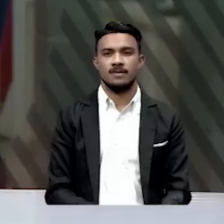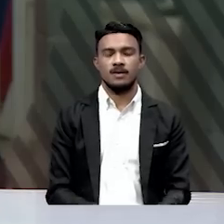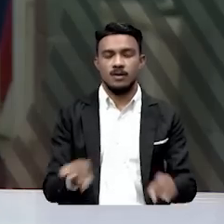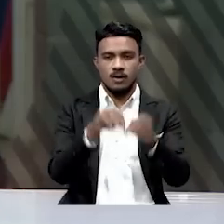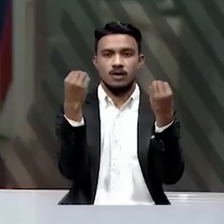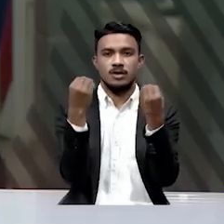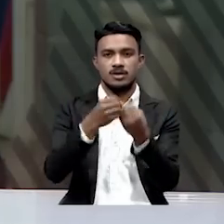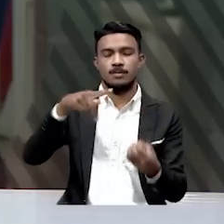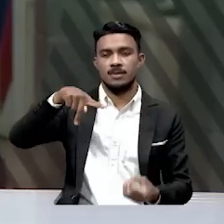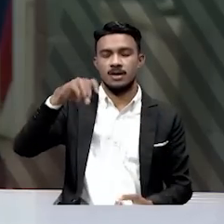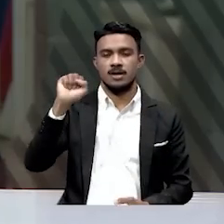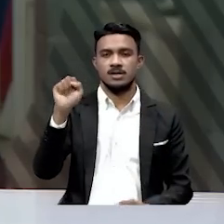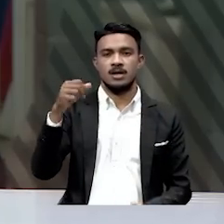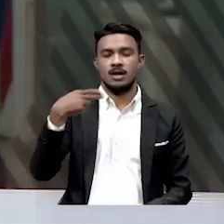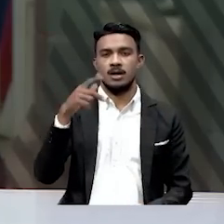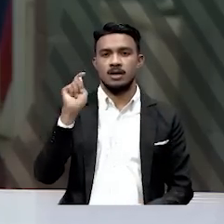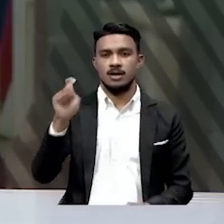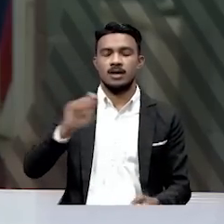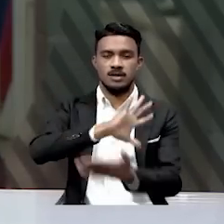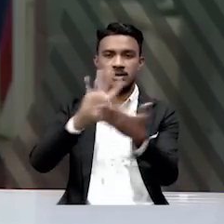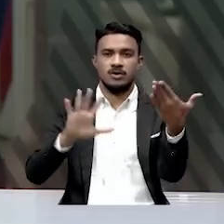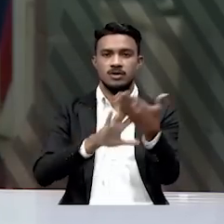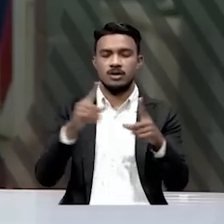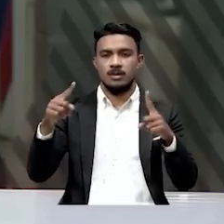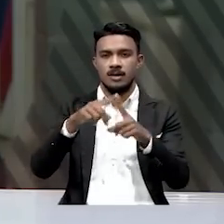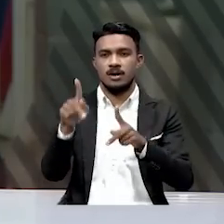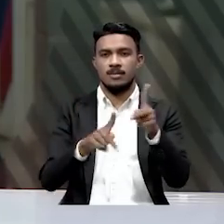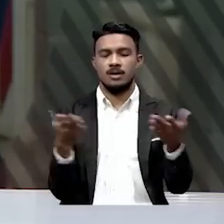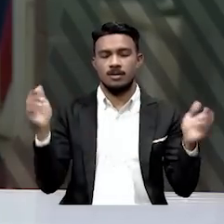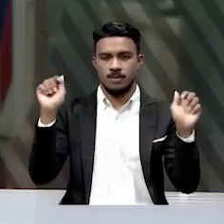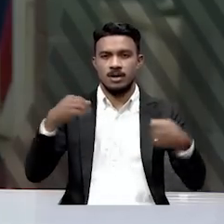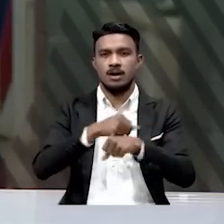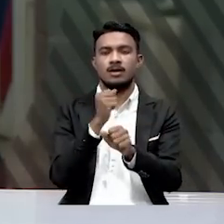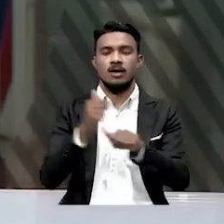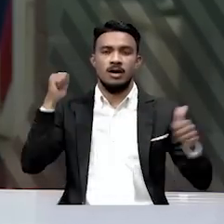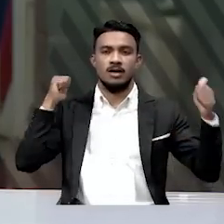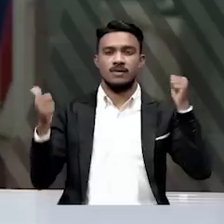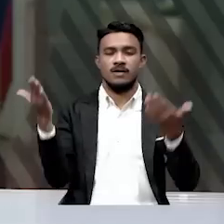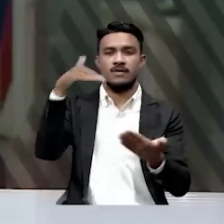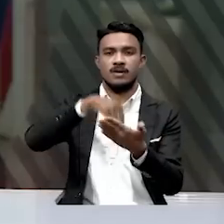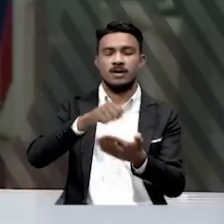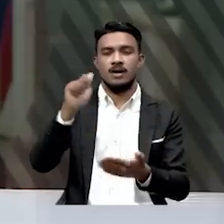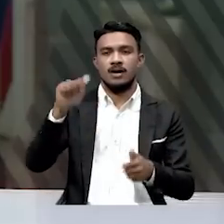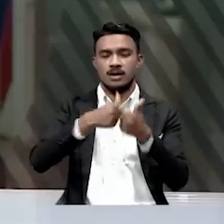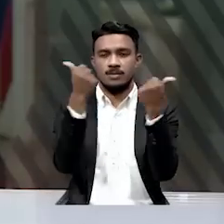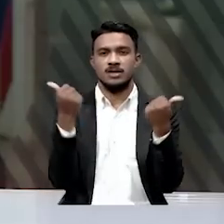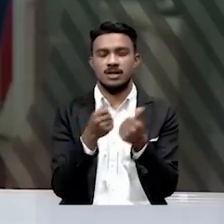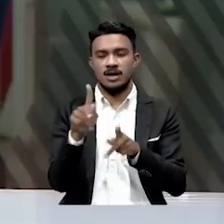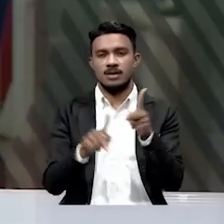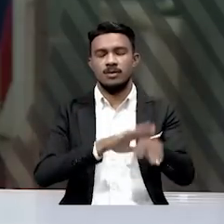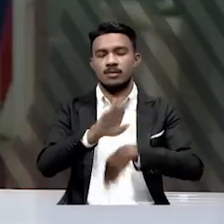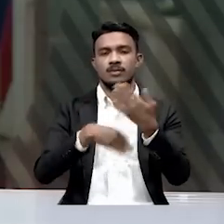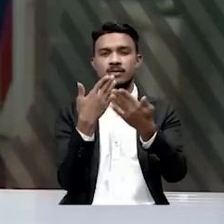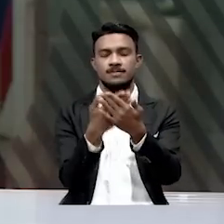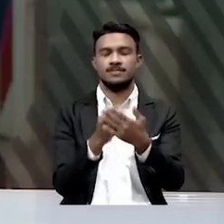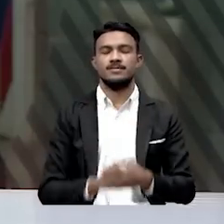Organisasaun PSHT realiza seremonia reintegra ba komunidade atu bele halau atividade arti marsial ia komunidade nilet.